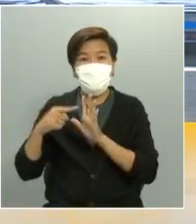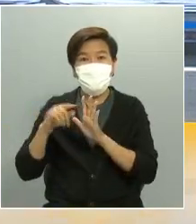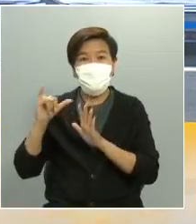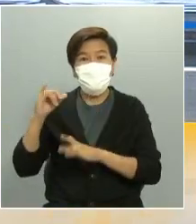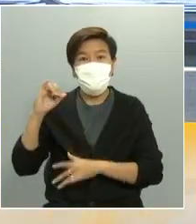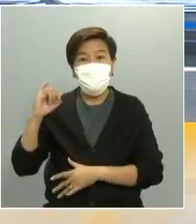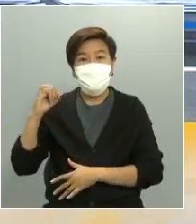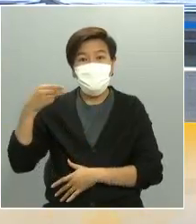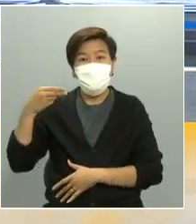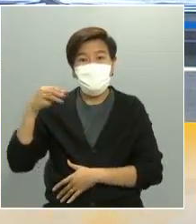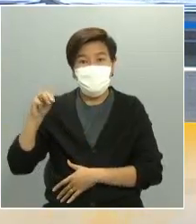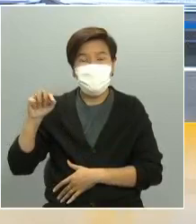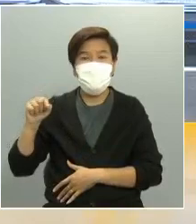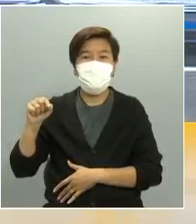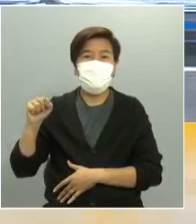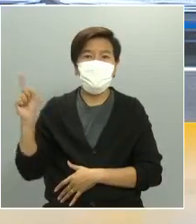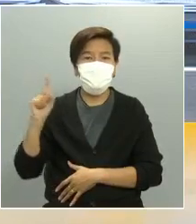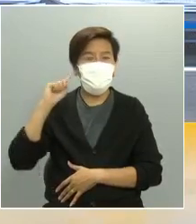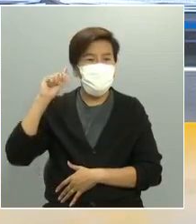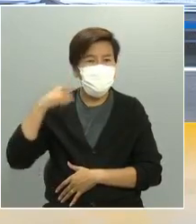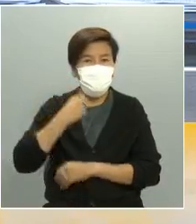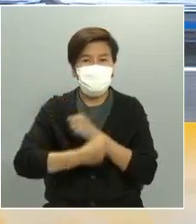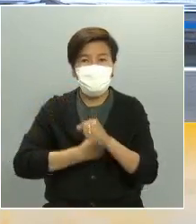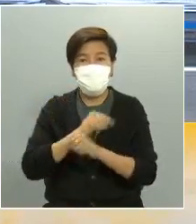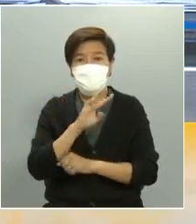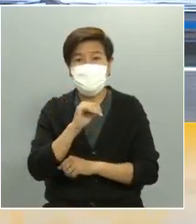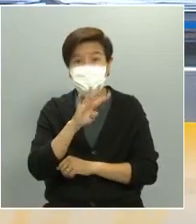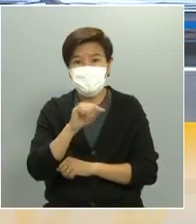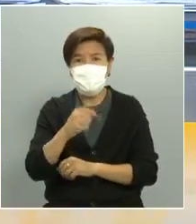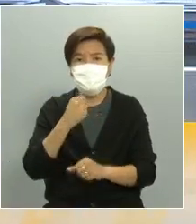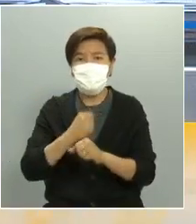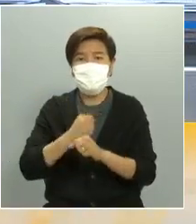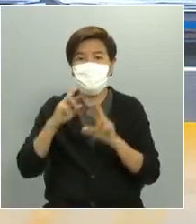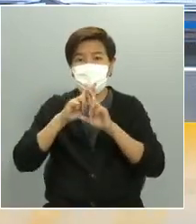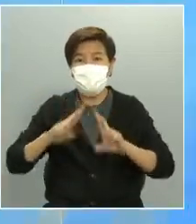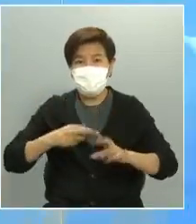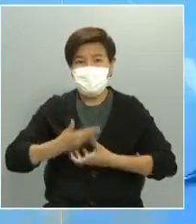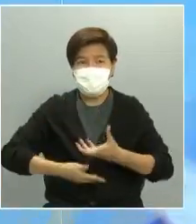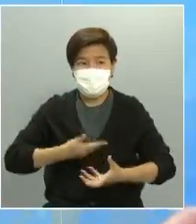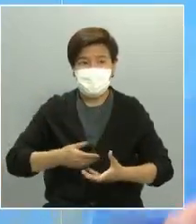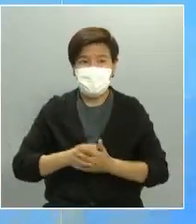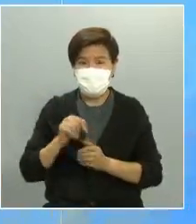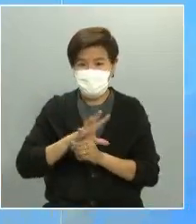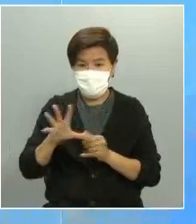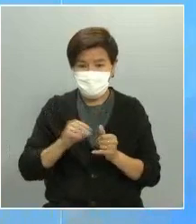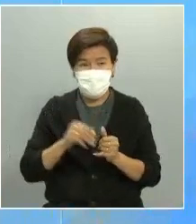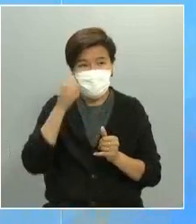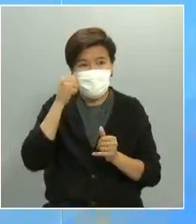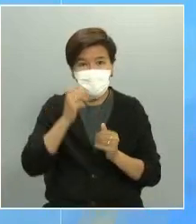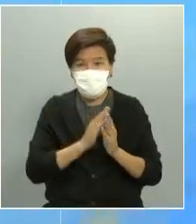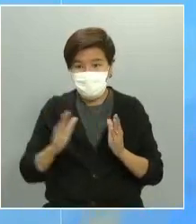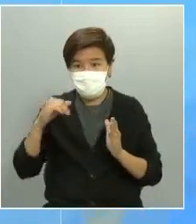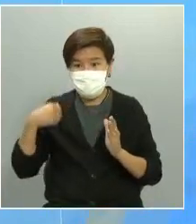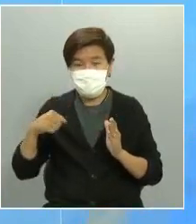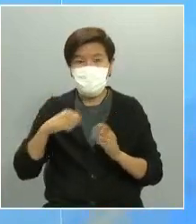อายุ 44ปีเข้าแจ้งความโรงพักสายไหมเพราะเธอเป็นแม่ค้าตลาดนัดพระติดคอหวิด 10วันไม่ต้องหยุดขายของ